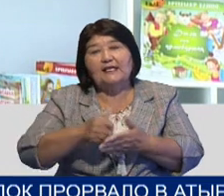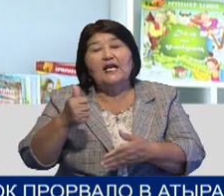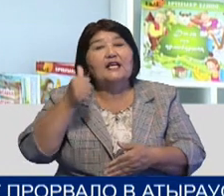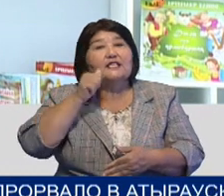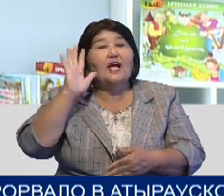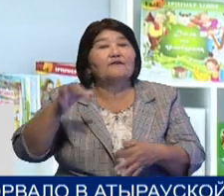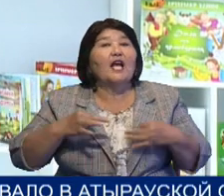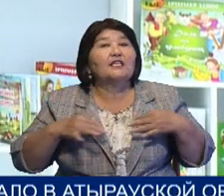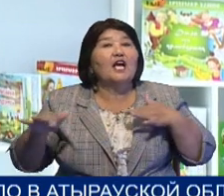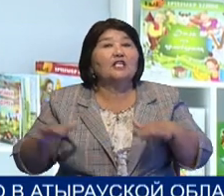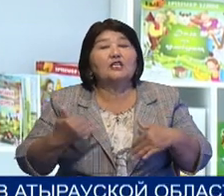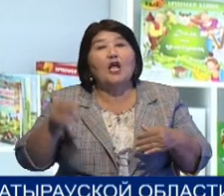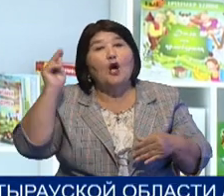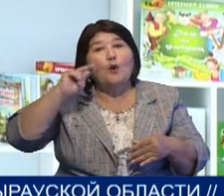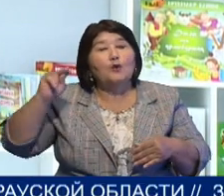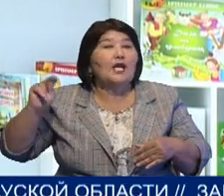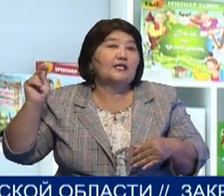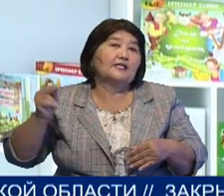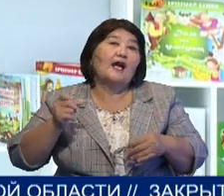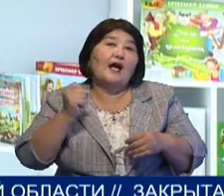состоится торжественное мероприятие для учащихся одиннад классов